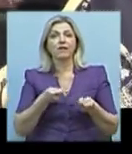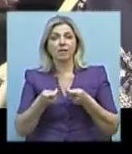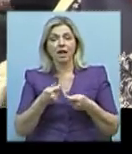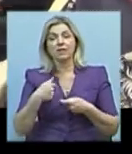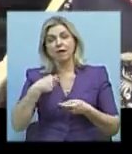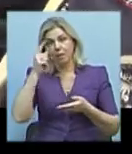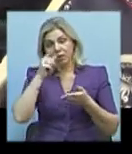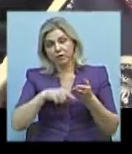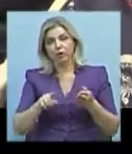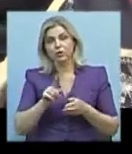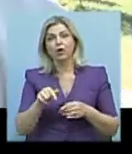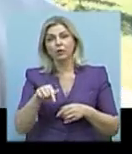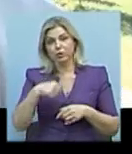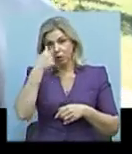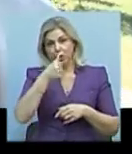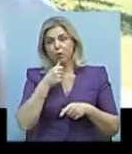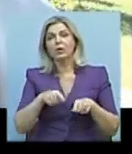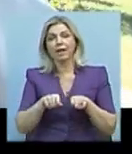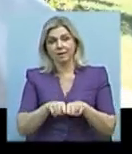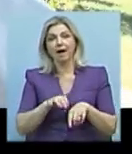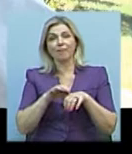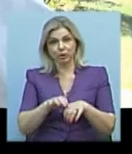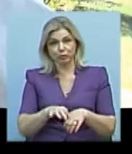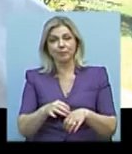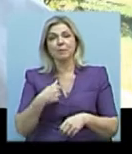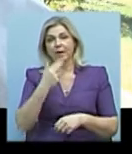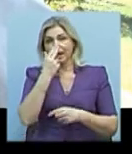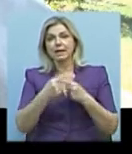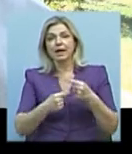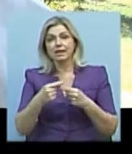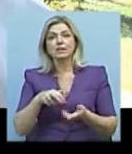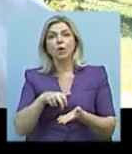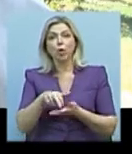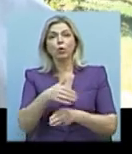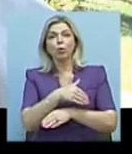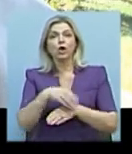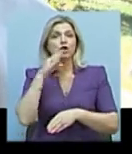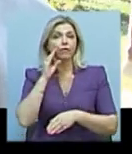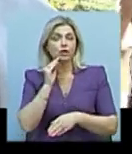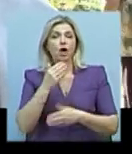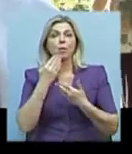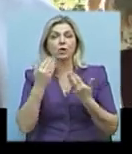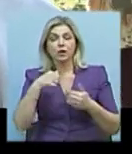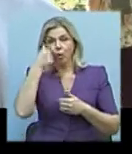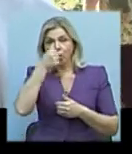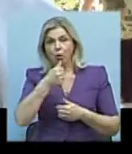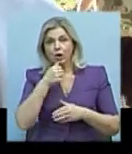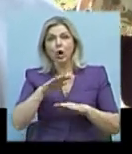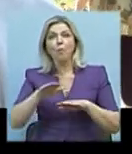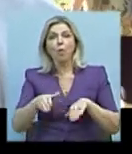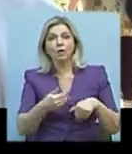цьому році так відбудеться. Ми традиційно ходили по вулиці Шевченка. Останні роки після Майдану Гідності ми